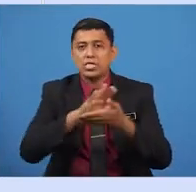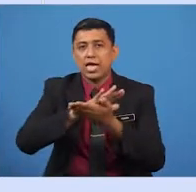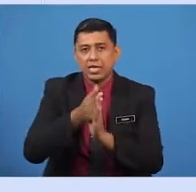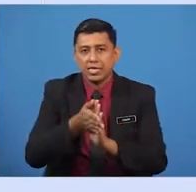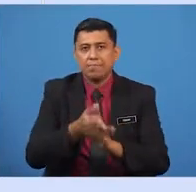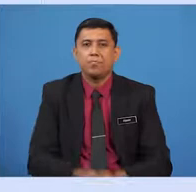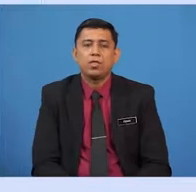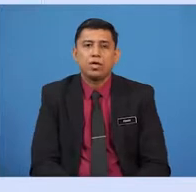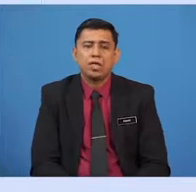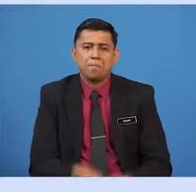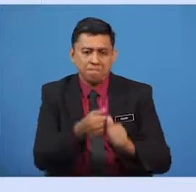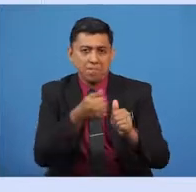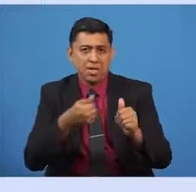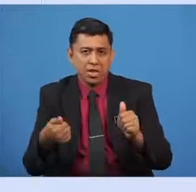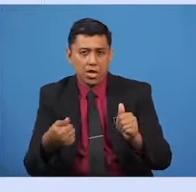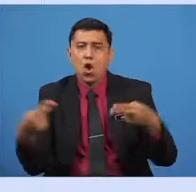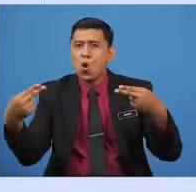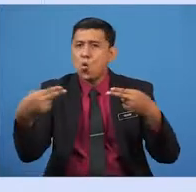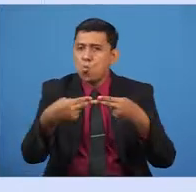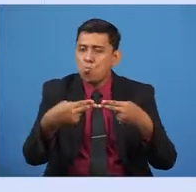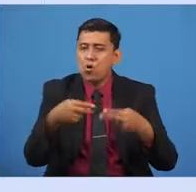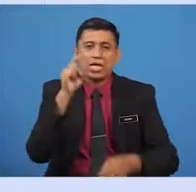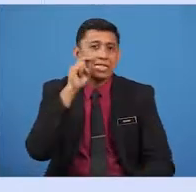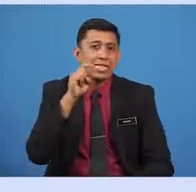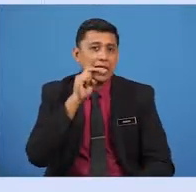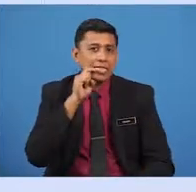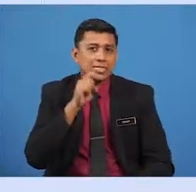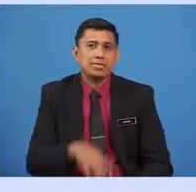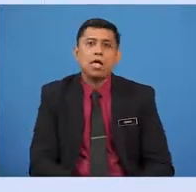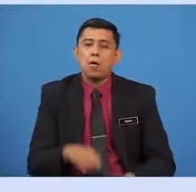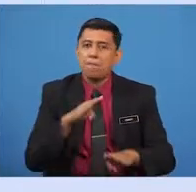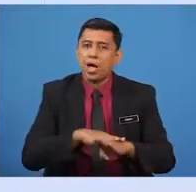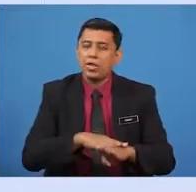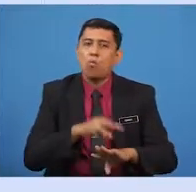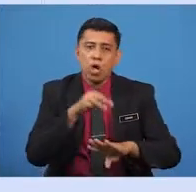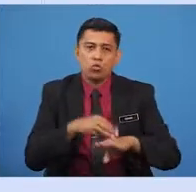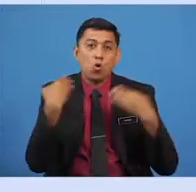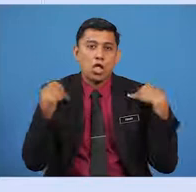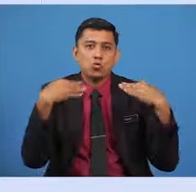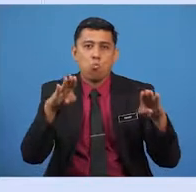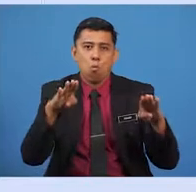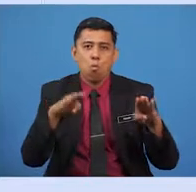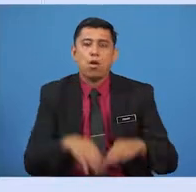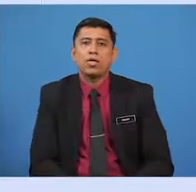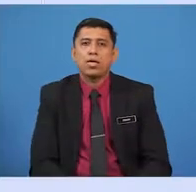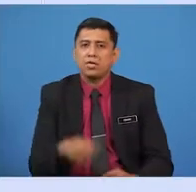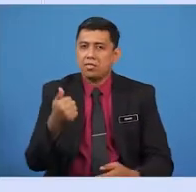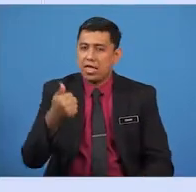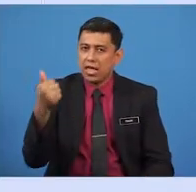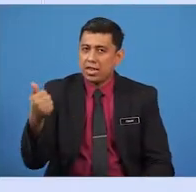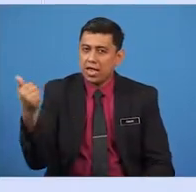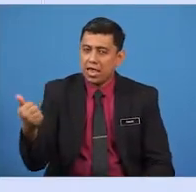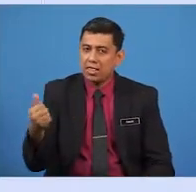suami isteri mengelakkan daripada mengadakan persetubuhan pada waktu subur.